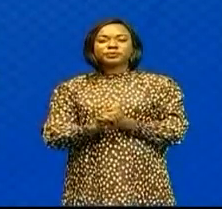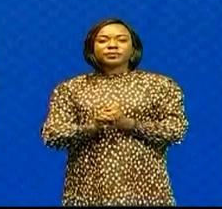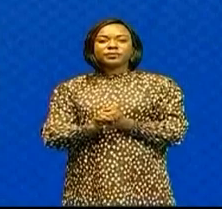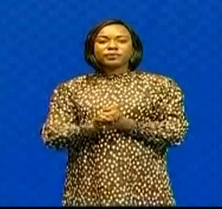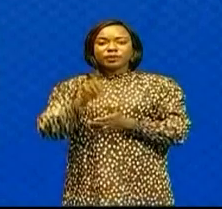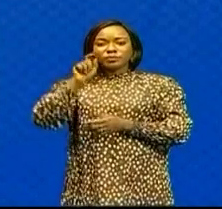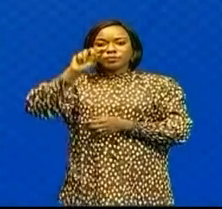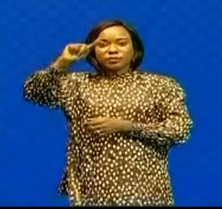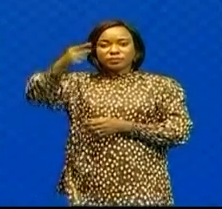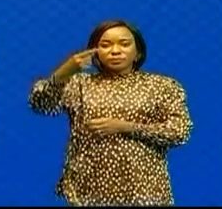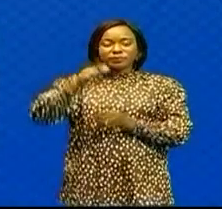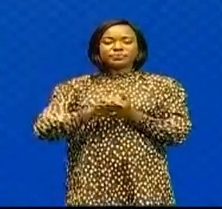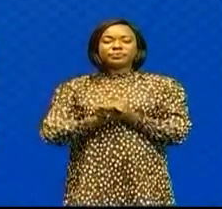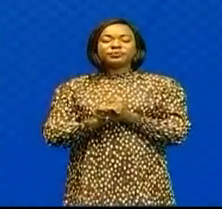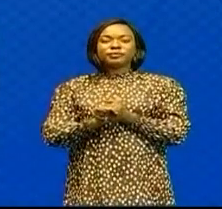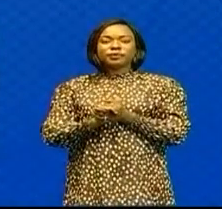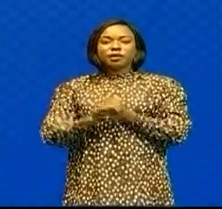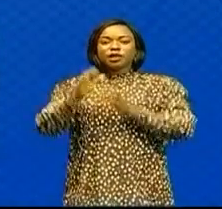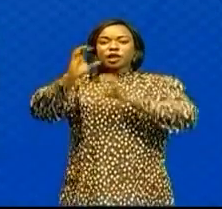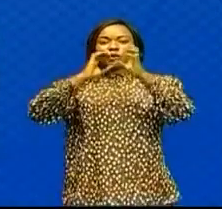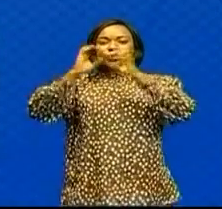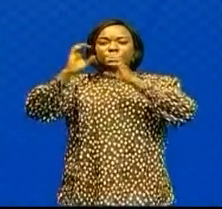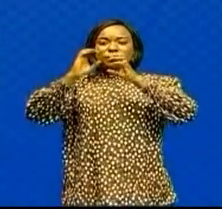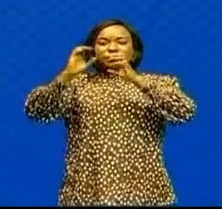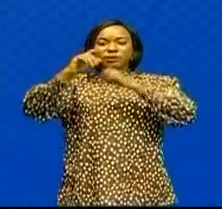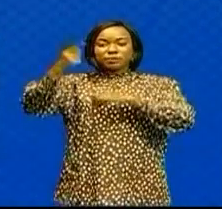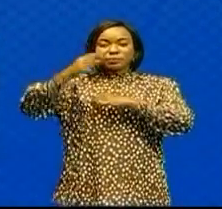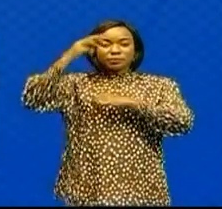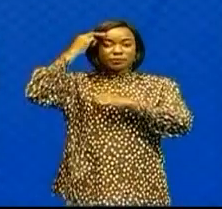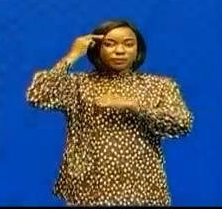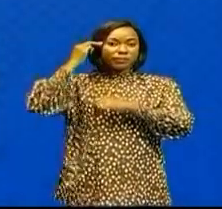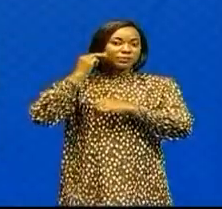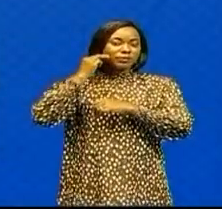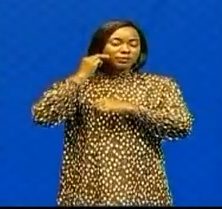Point 1. Communication du Premier ministre.